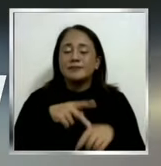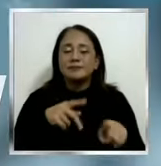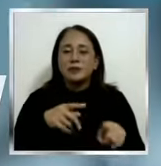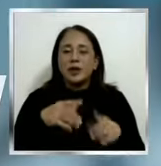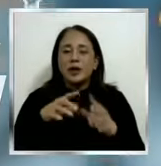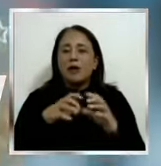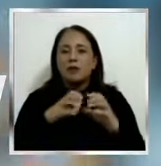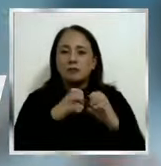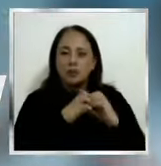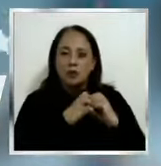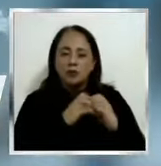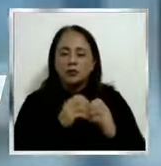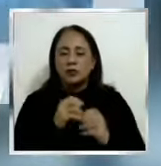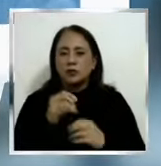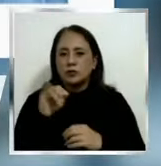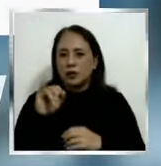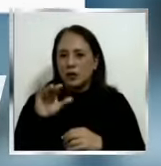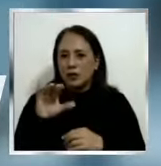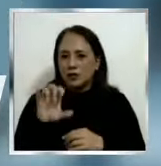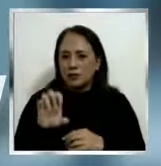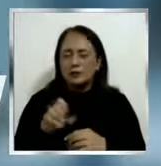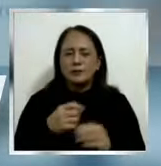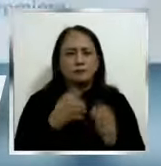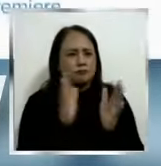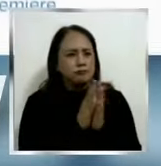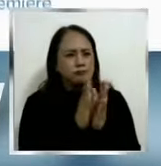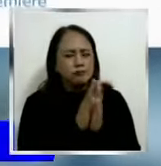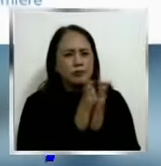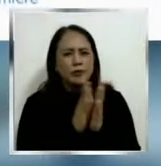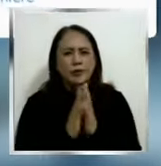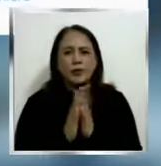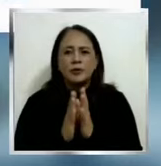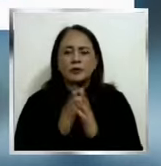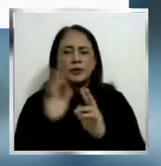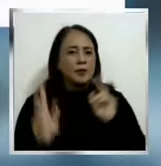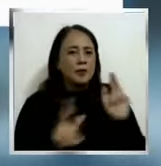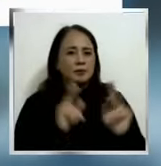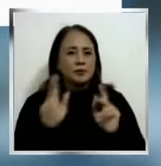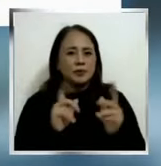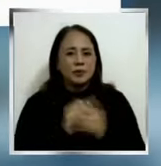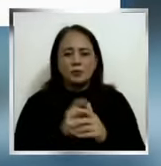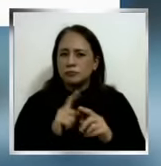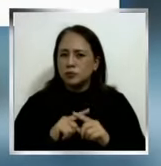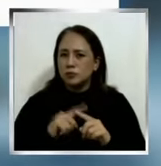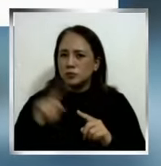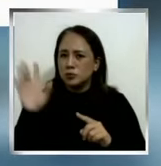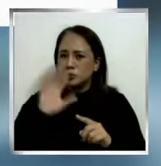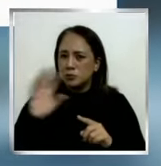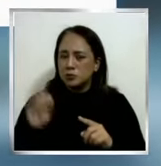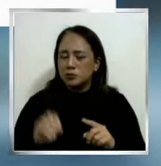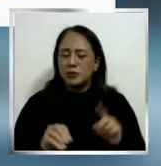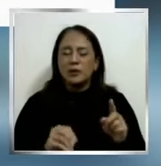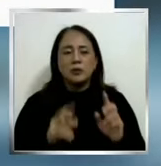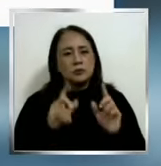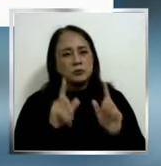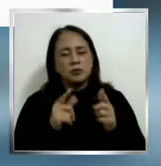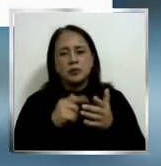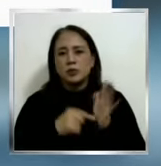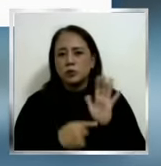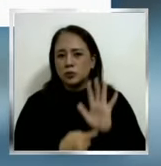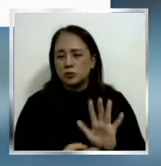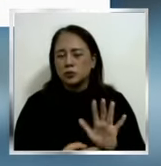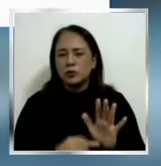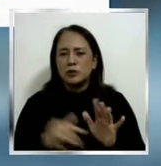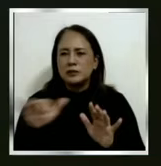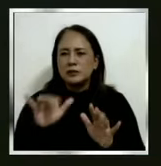Ice. Umani ng papuri mula sa mga netizen ang kakaibang kwento at look ng serye na malapelikula raw